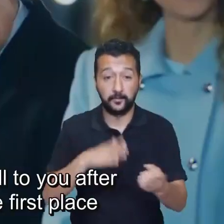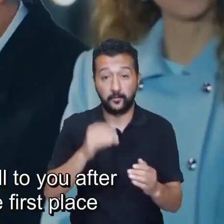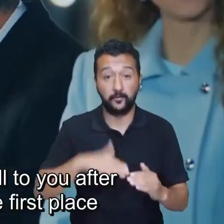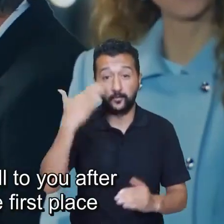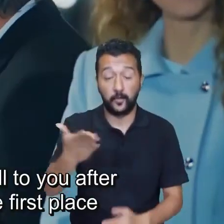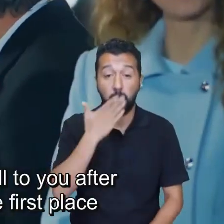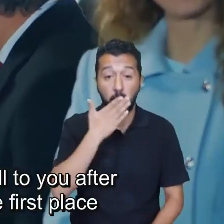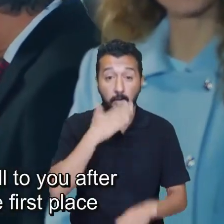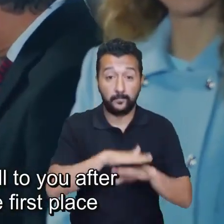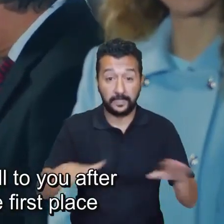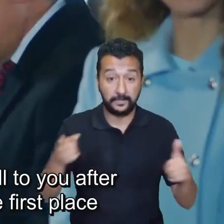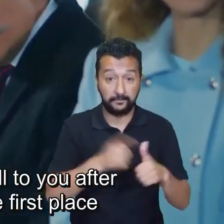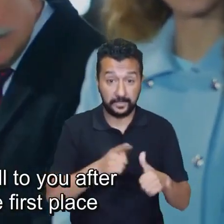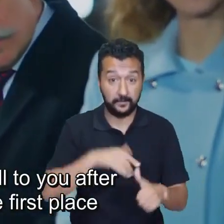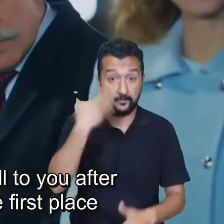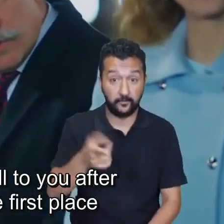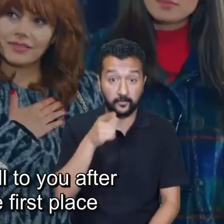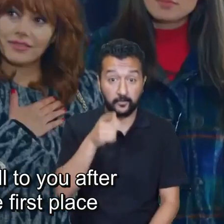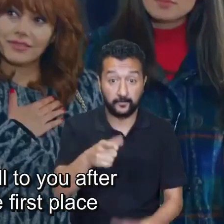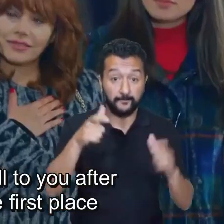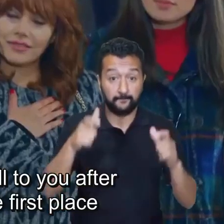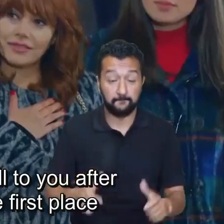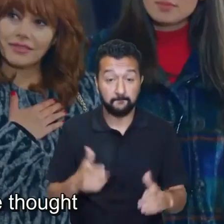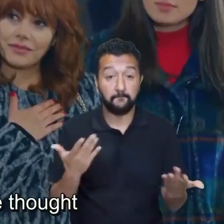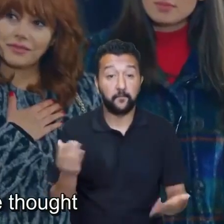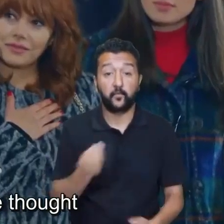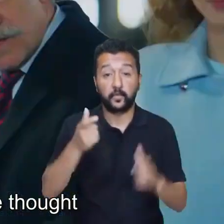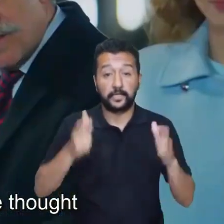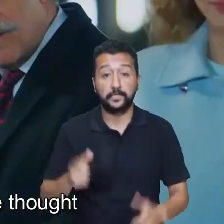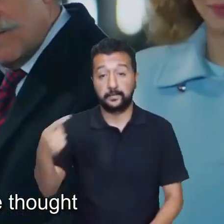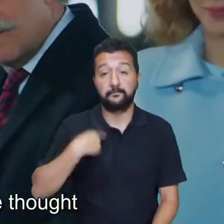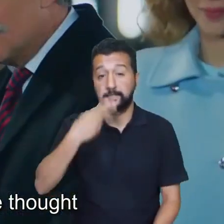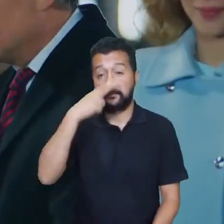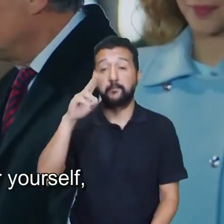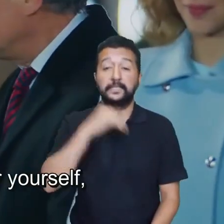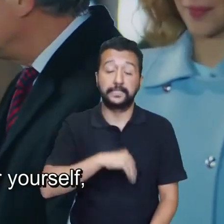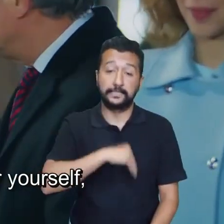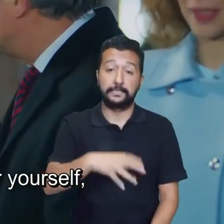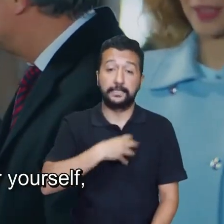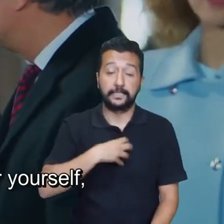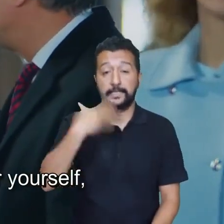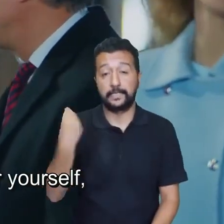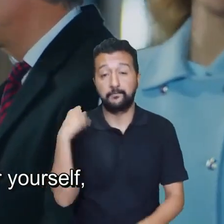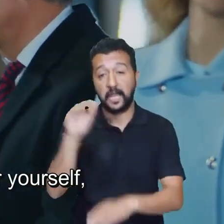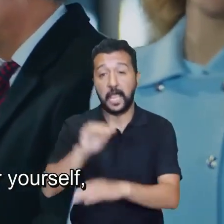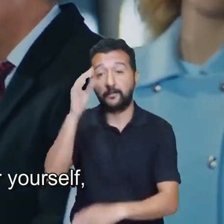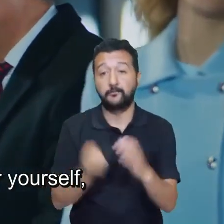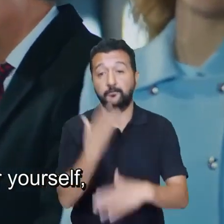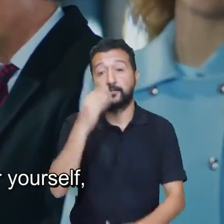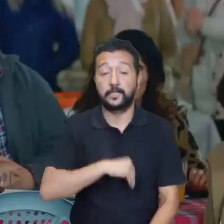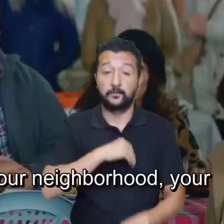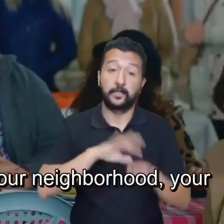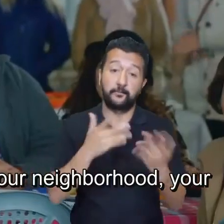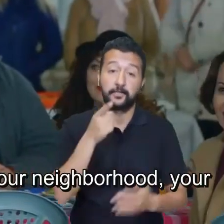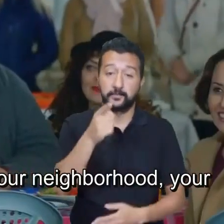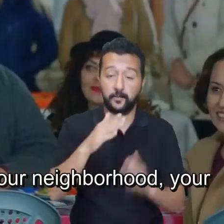hele okullarınızı birincilikle bitirdikten sonra mahalle size küçük gelir. Bizi beğenmezsiniz. Kendinize yeni bir hayat kurarsınız sanıyorduk